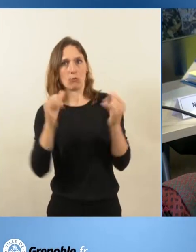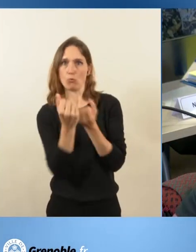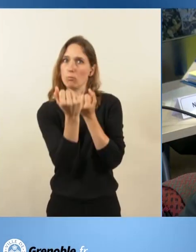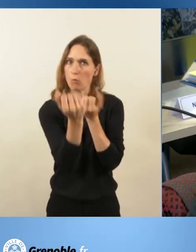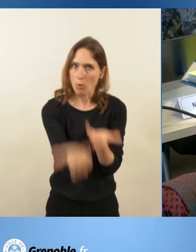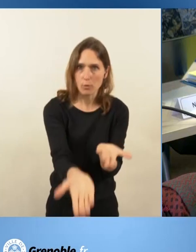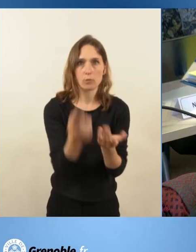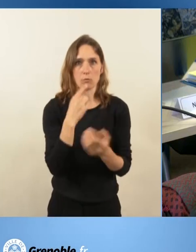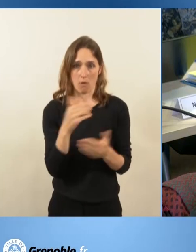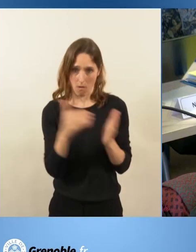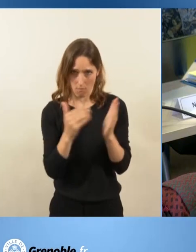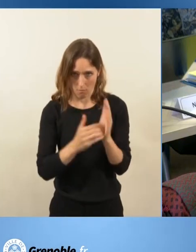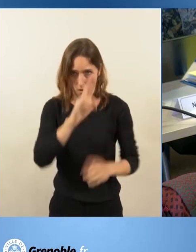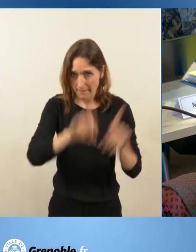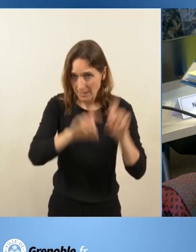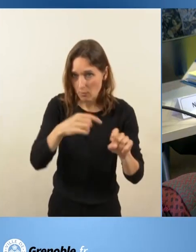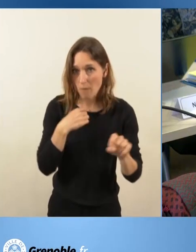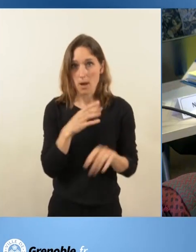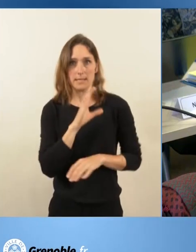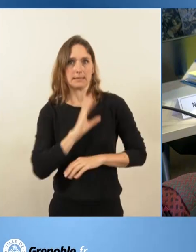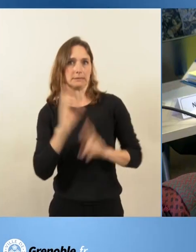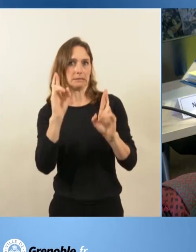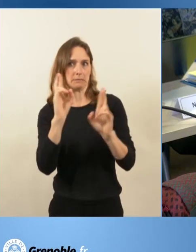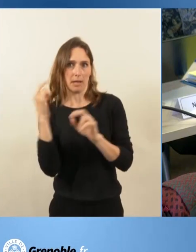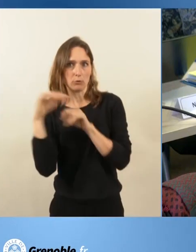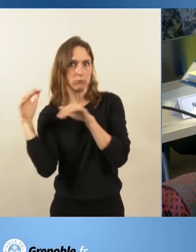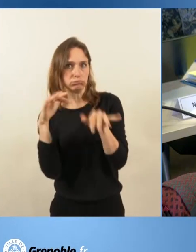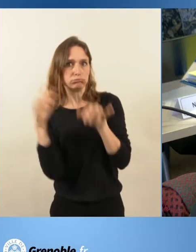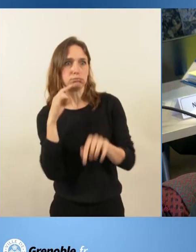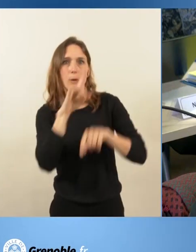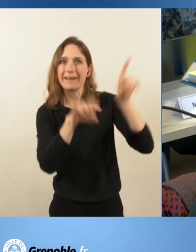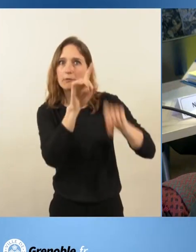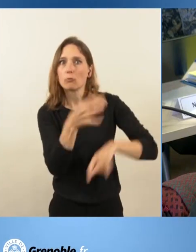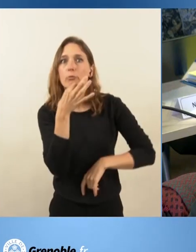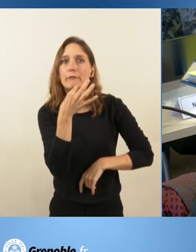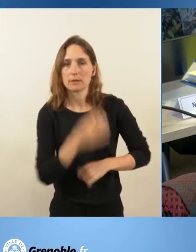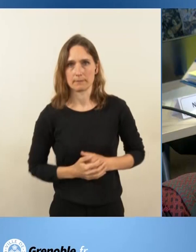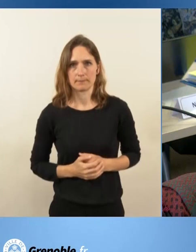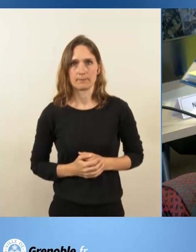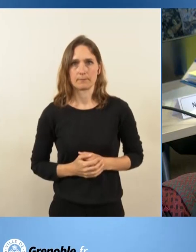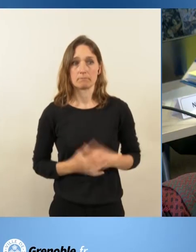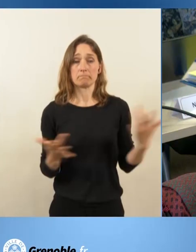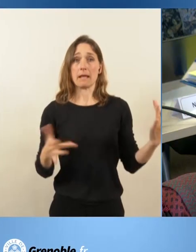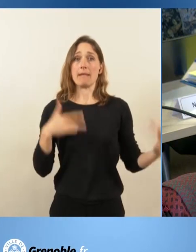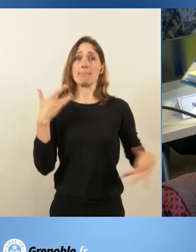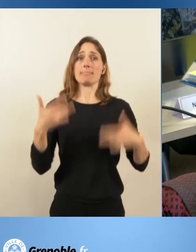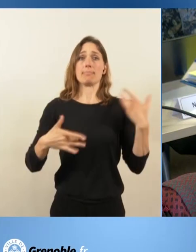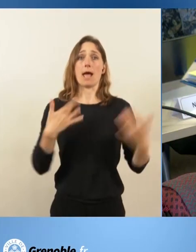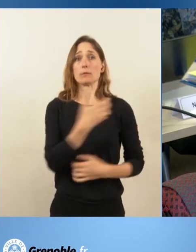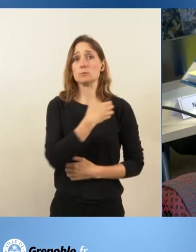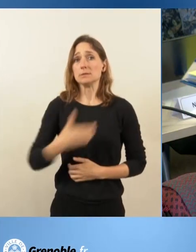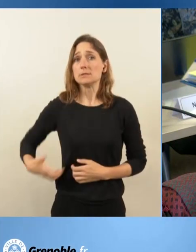vous avez deux nouveaux de nouvelles questions j'espère que vous viendrez nombreuses et nombreux à ce temps de discussions le théâtre municipal